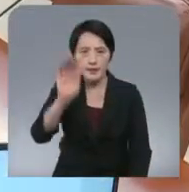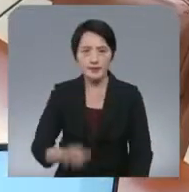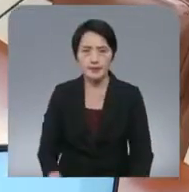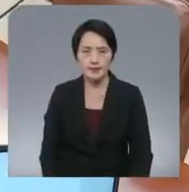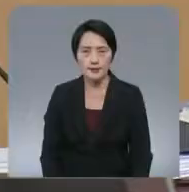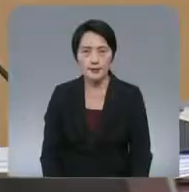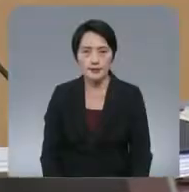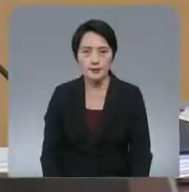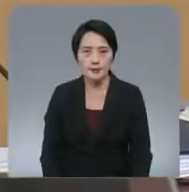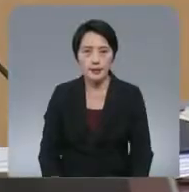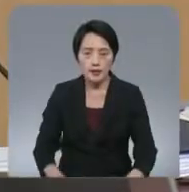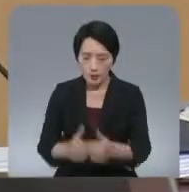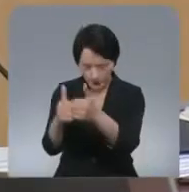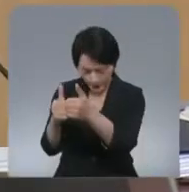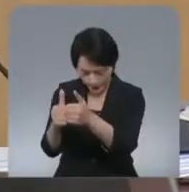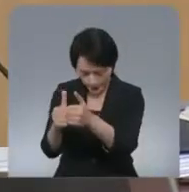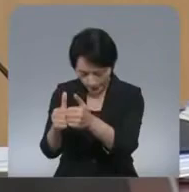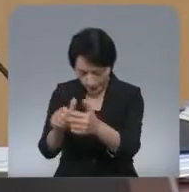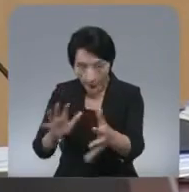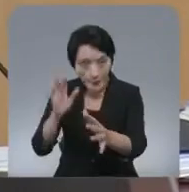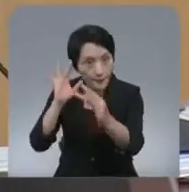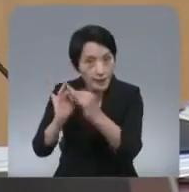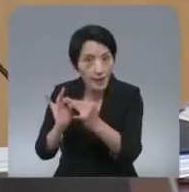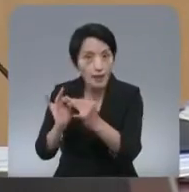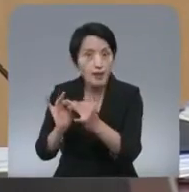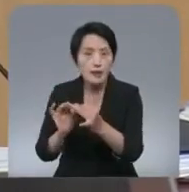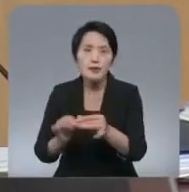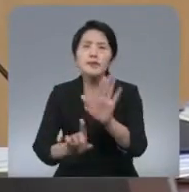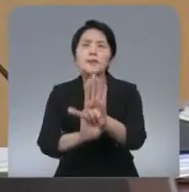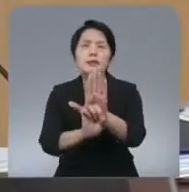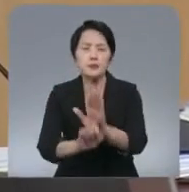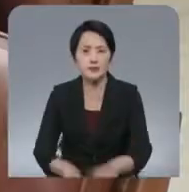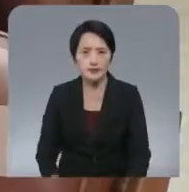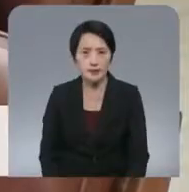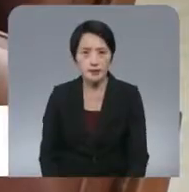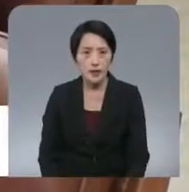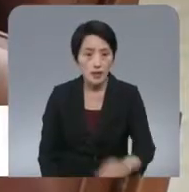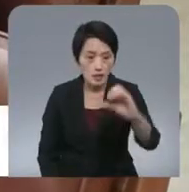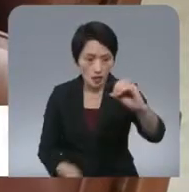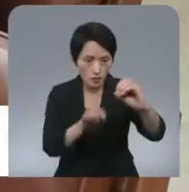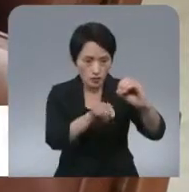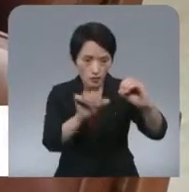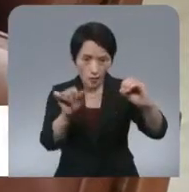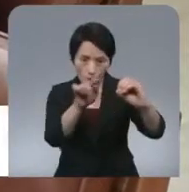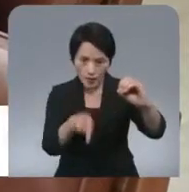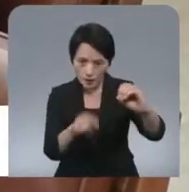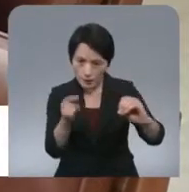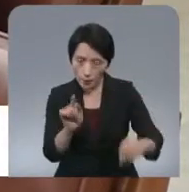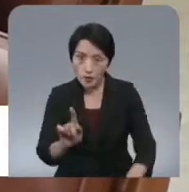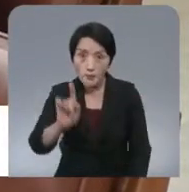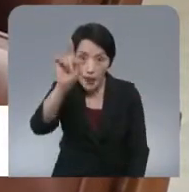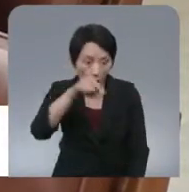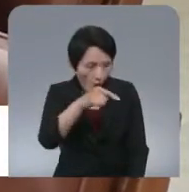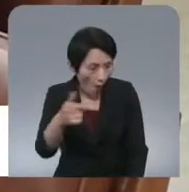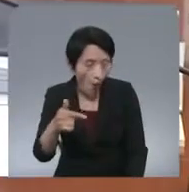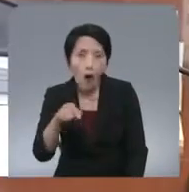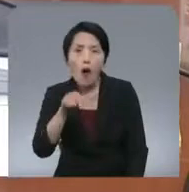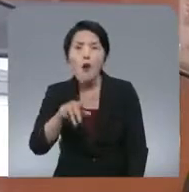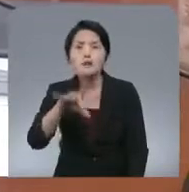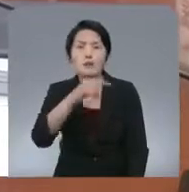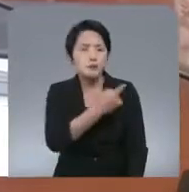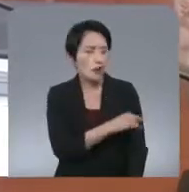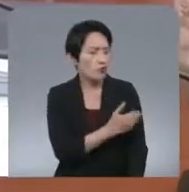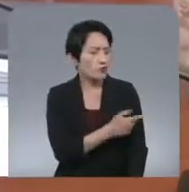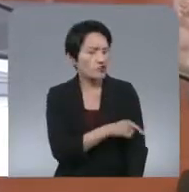0,5 phần trăm lãi suất cơ bản từ mức 1,75 phần trăm 15 hiện nay nên 2,25 phần trăm 15 Đây là lần tăng lãi suất